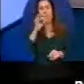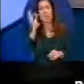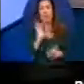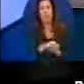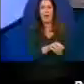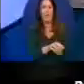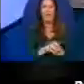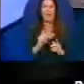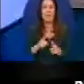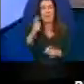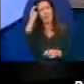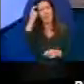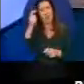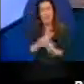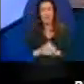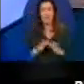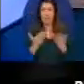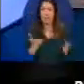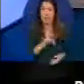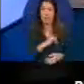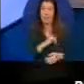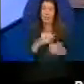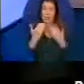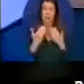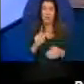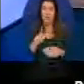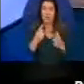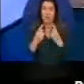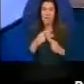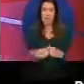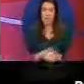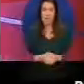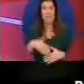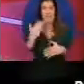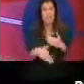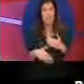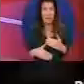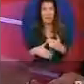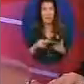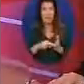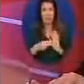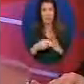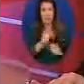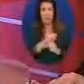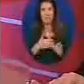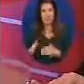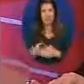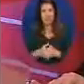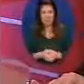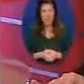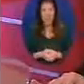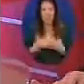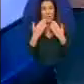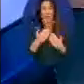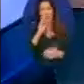מוחות. מלחמת מוחות, והספר עם מה שאני מבין מרתק. תודה רבה לך על השיחה הזו. תודה. אנחנו סיימנו, עד כאן עושים סדר חדש ליום. תודה שהייתם איתנו, ואותנו